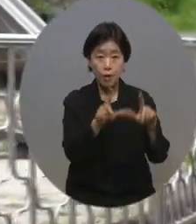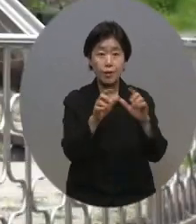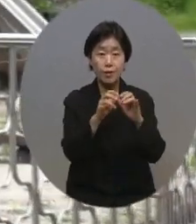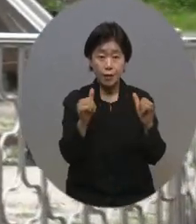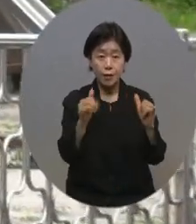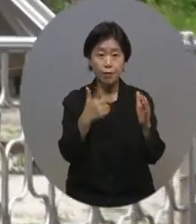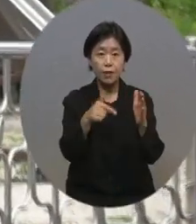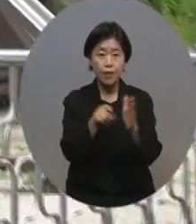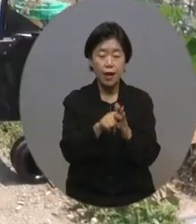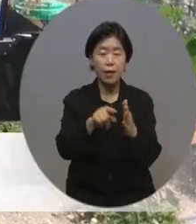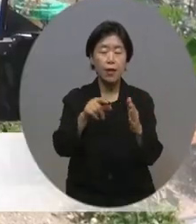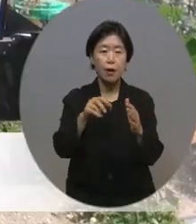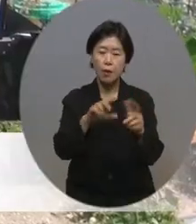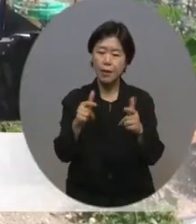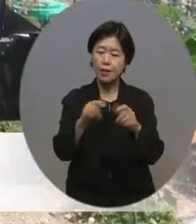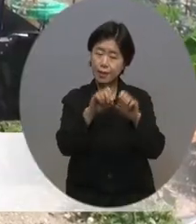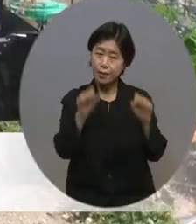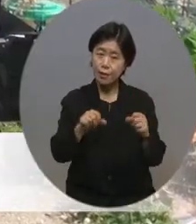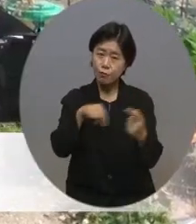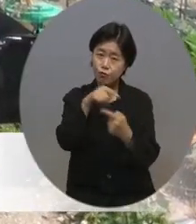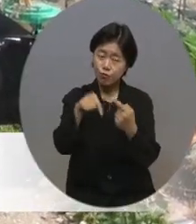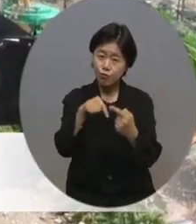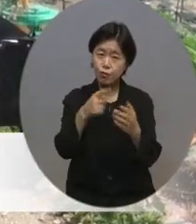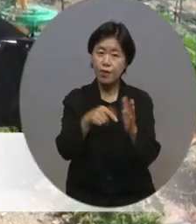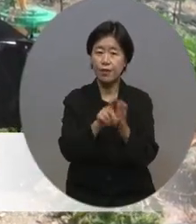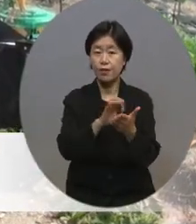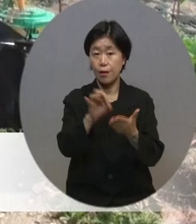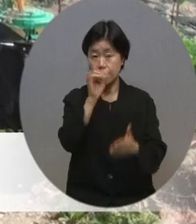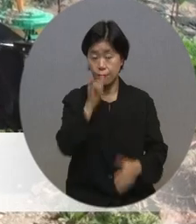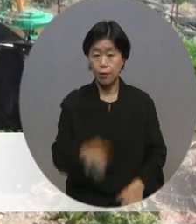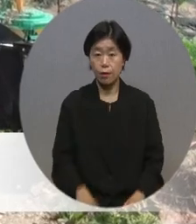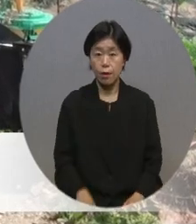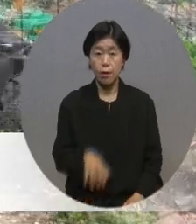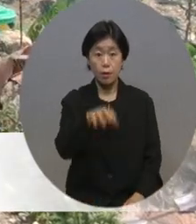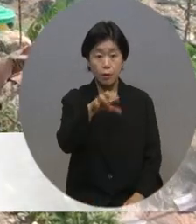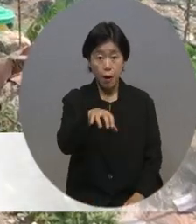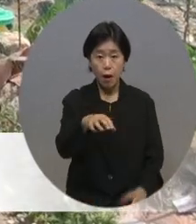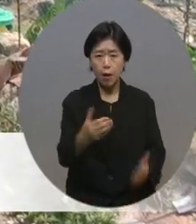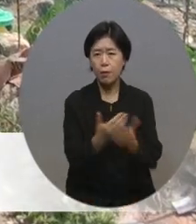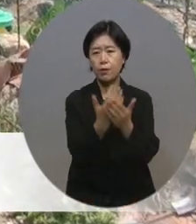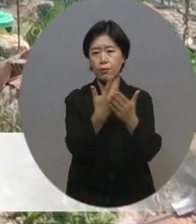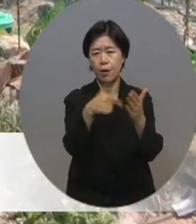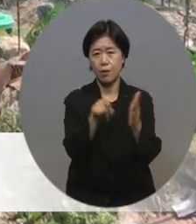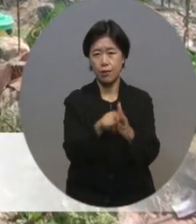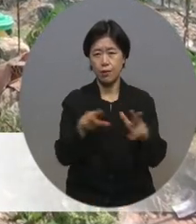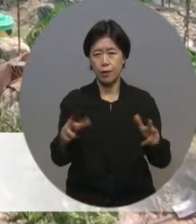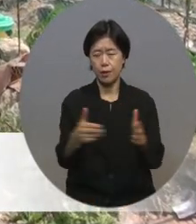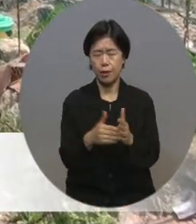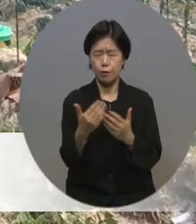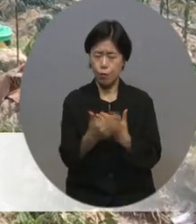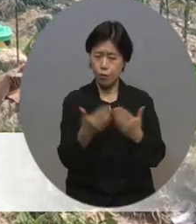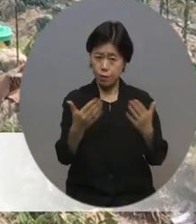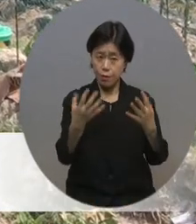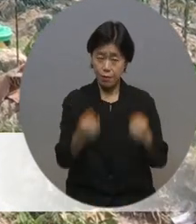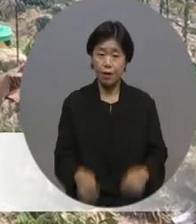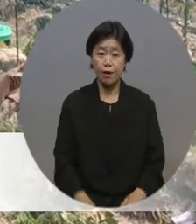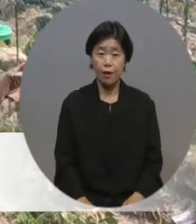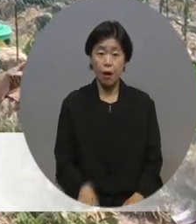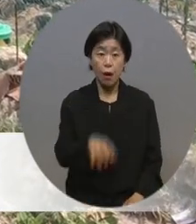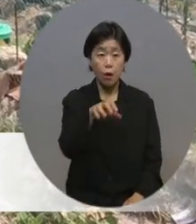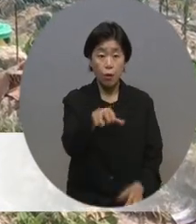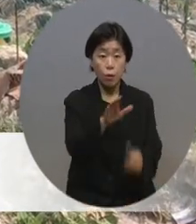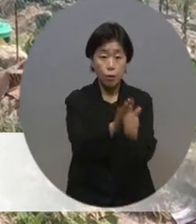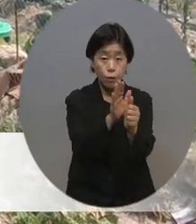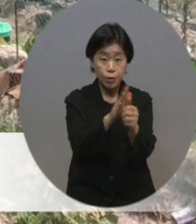운영 등에 쓰입니다. 사실 그만 지나갔어. 위해서 또 이 마을의 활성화를 위해서 그동안에 많은 봉사를 하셨습니다. 이